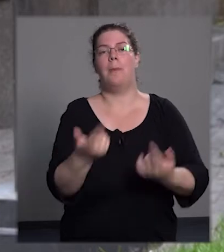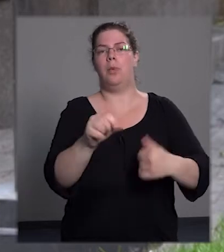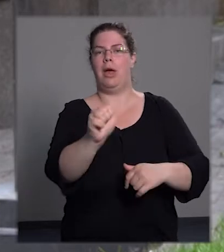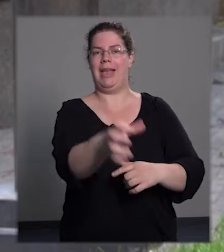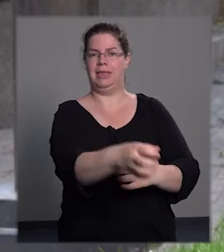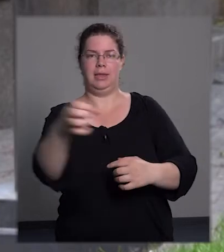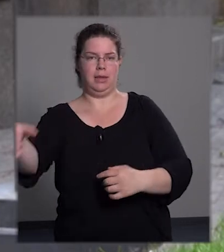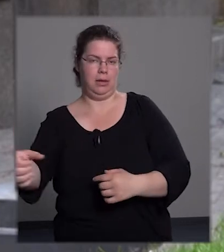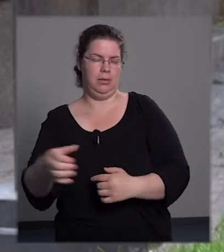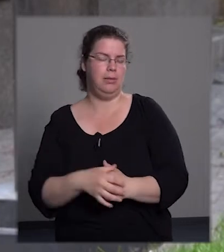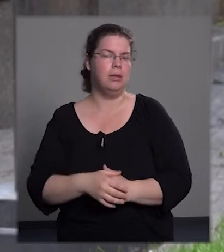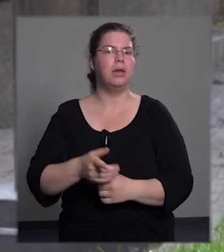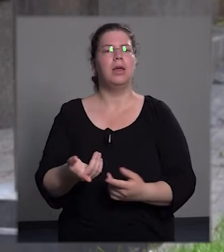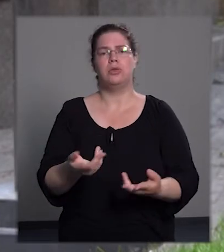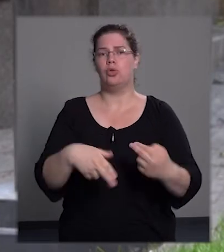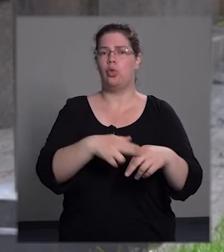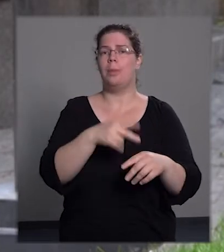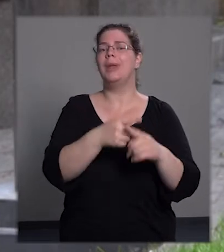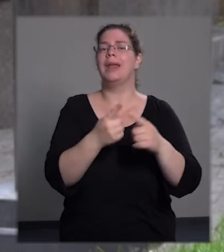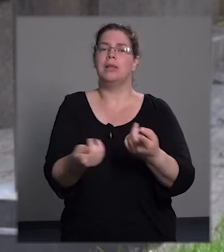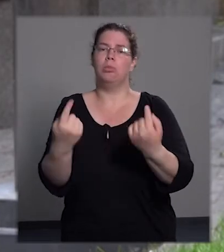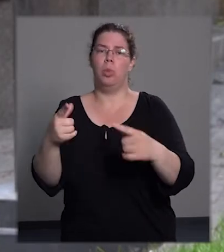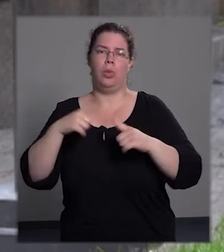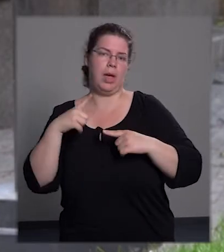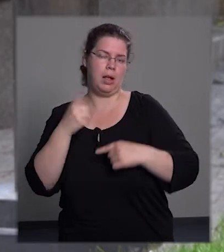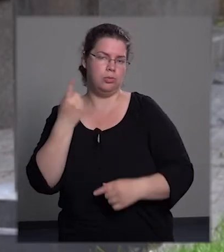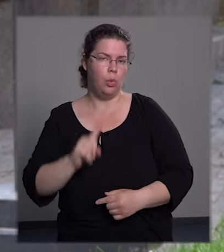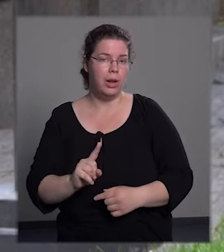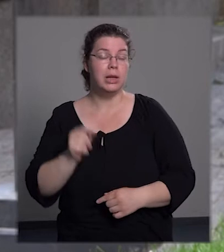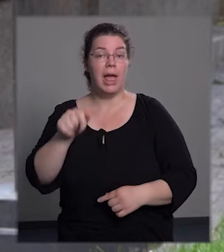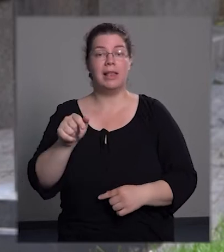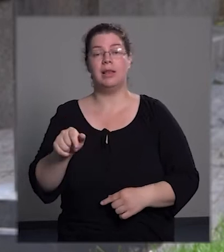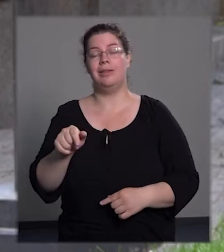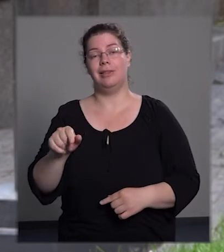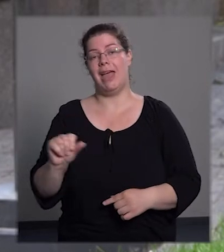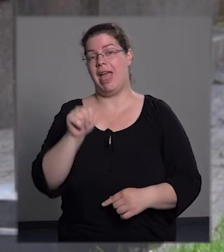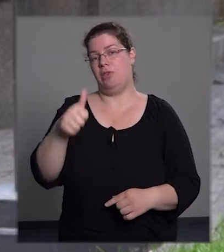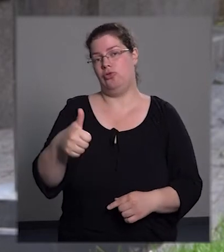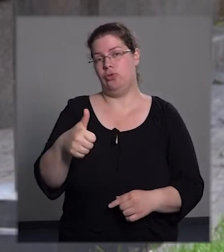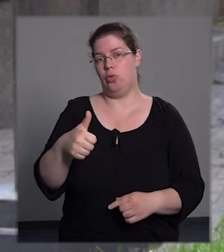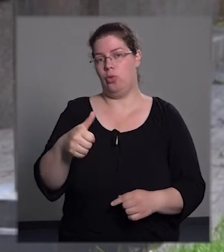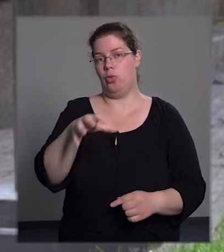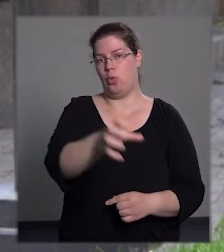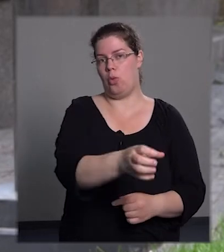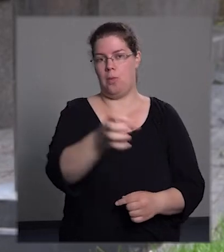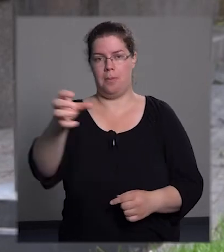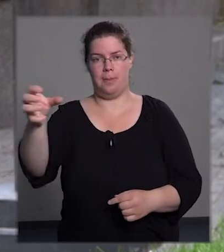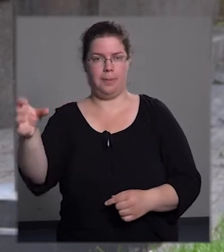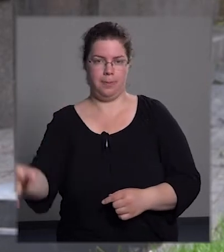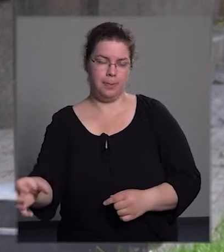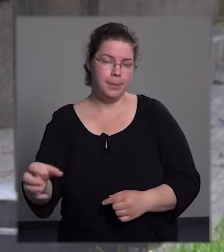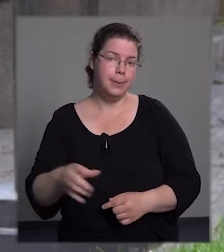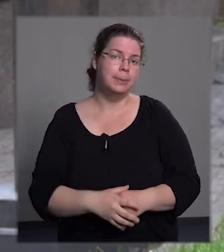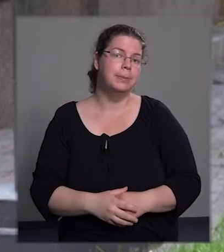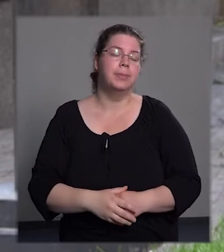és ez több részből állt volna, és hát ez az első darab, ez került itt